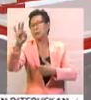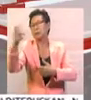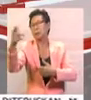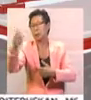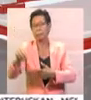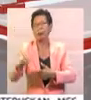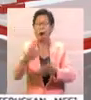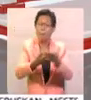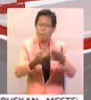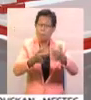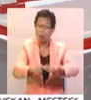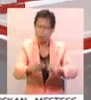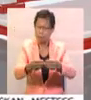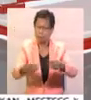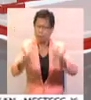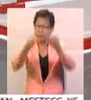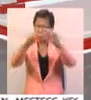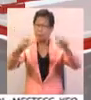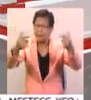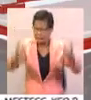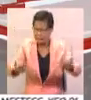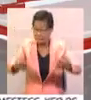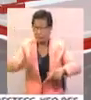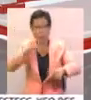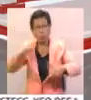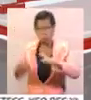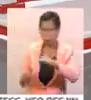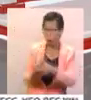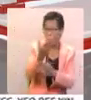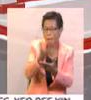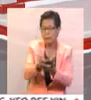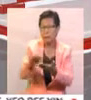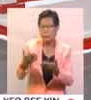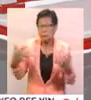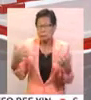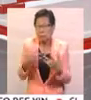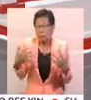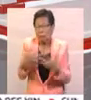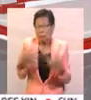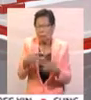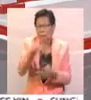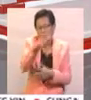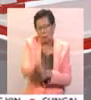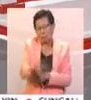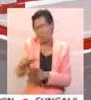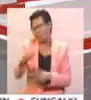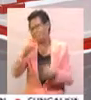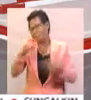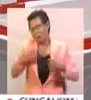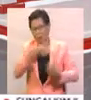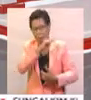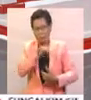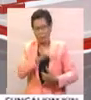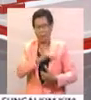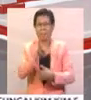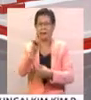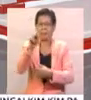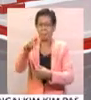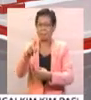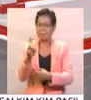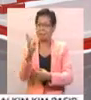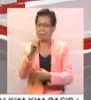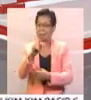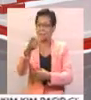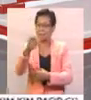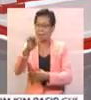Saudara, apa yang berlaku di Pasir Gudang sekarang tidak mencetuskan pembelian panik dalam kalangan penduduknya. Ya, tegas Menteri Perdagangan Dalam Negeri dan